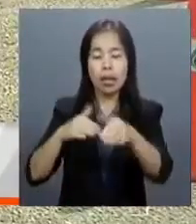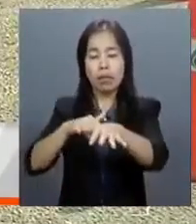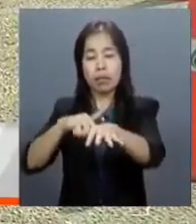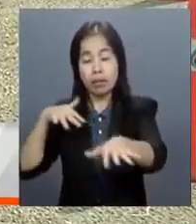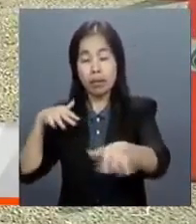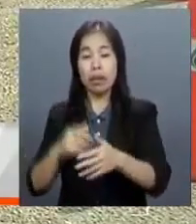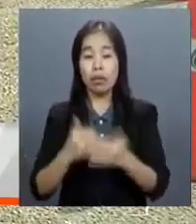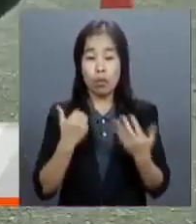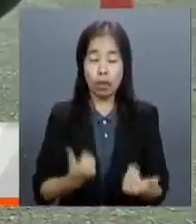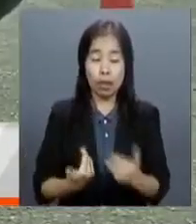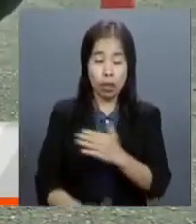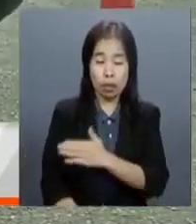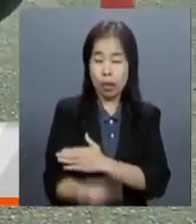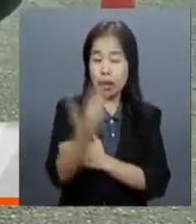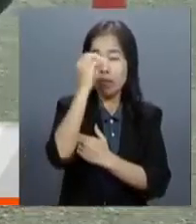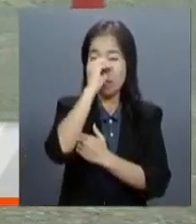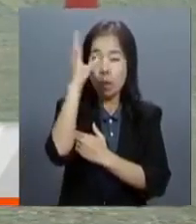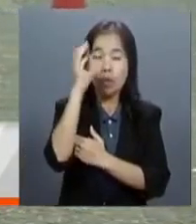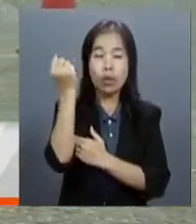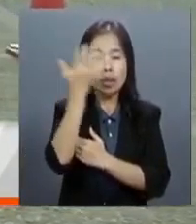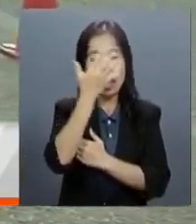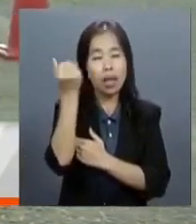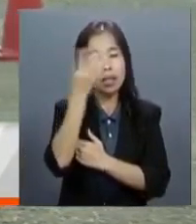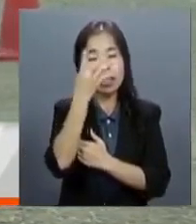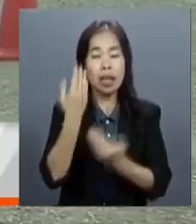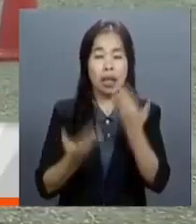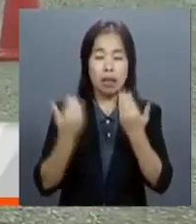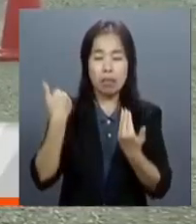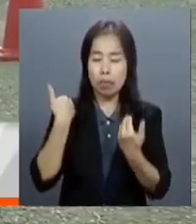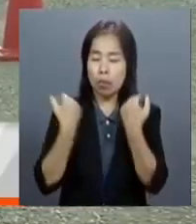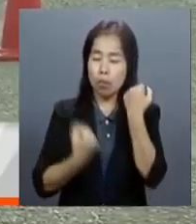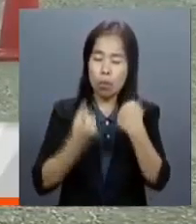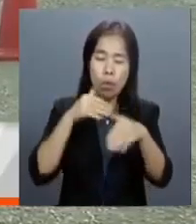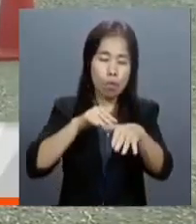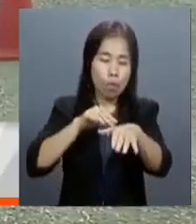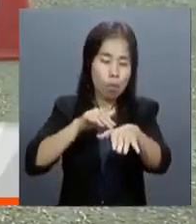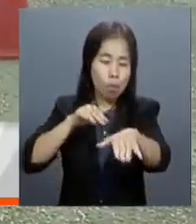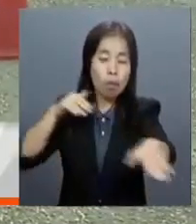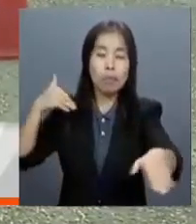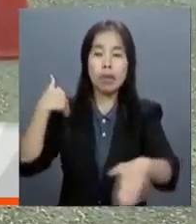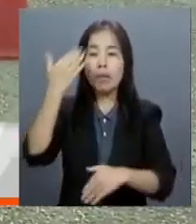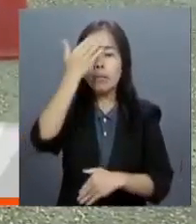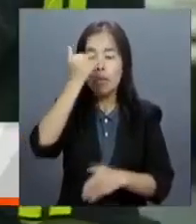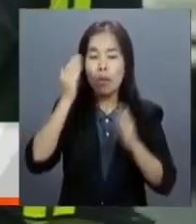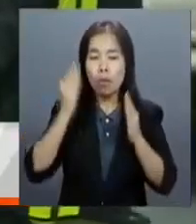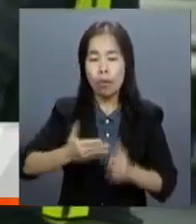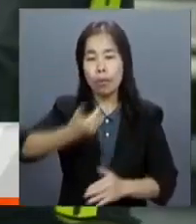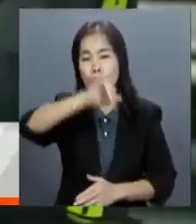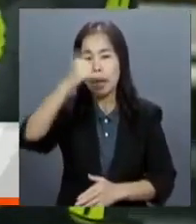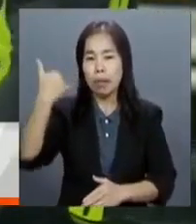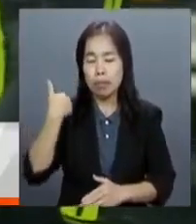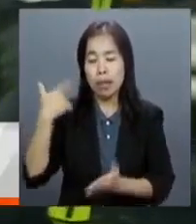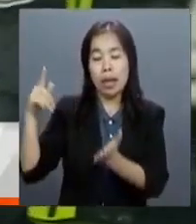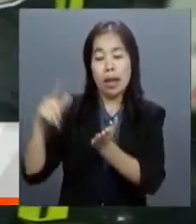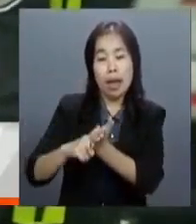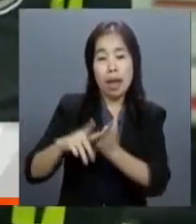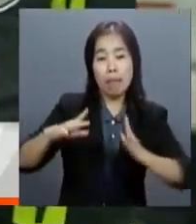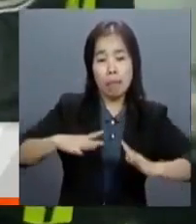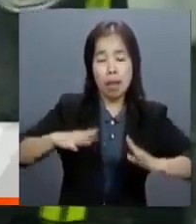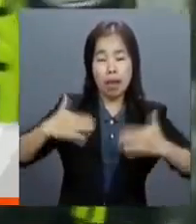แต่ช่วงเช้ามืดที่ผ่านมาเจ้าหน้าที่ตำรวจบอกว่าปริมาณรถหนาแน่นมากขึ้นเพราะว่าประชาชนบางส่วนอาจจะลาพักร้อนหรือหยุดงานต่อเ